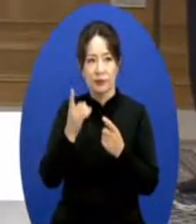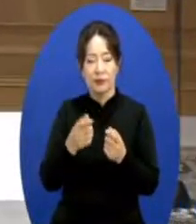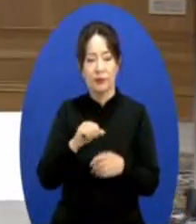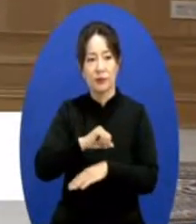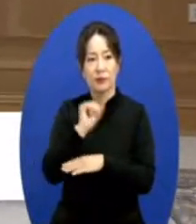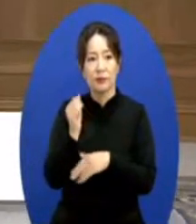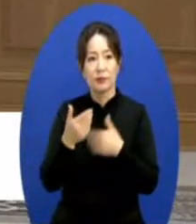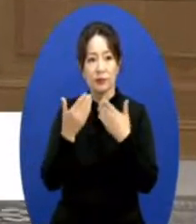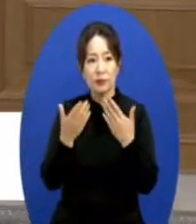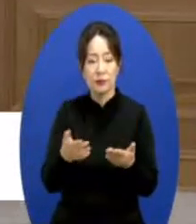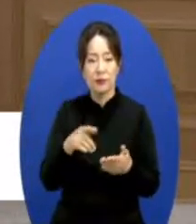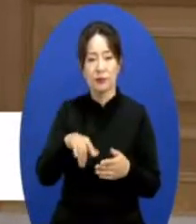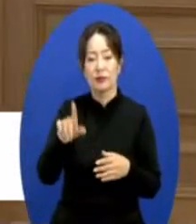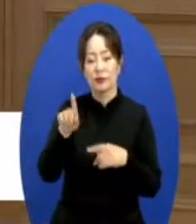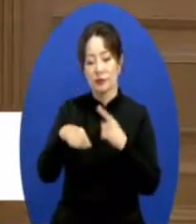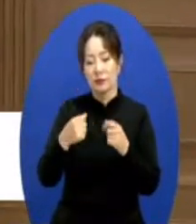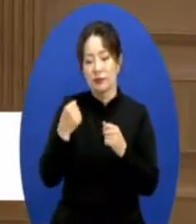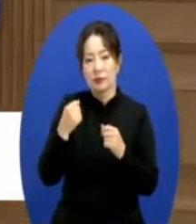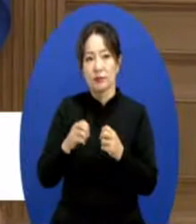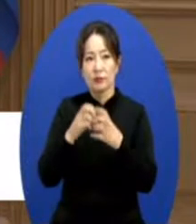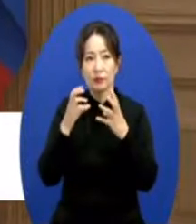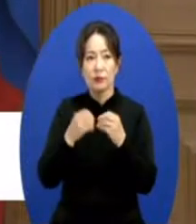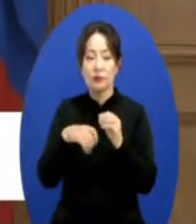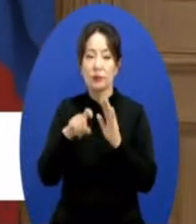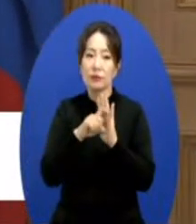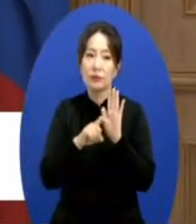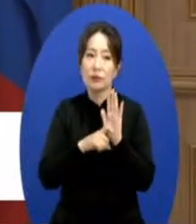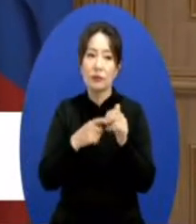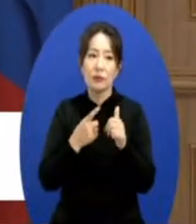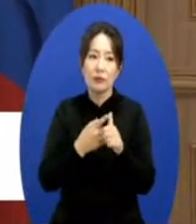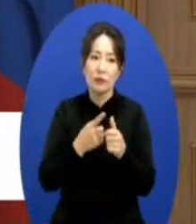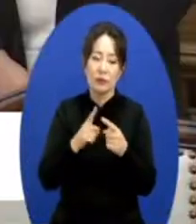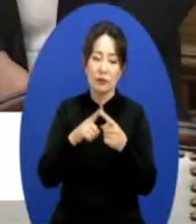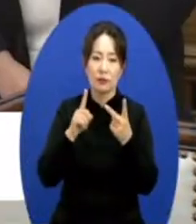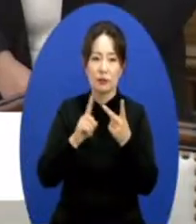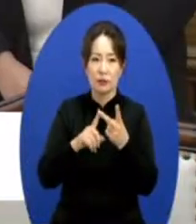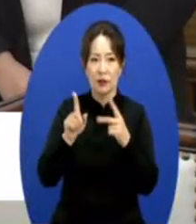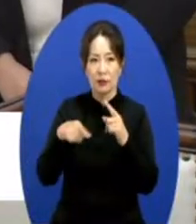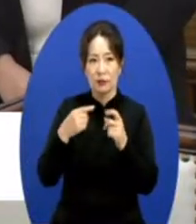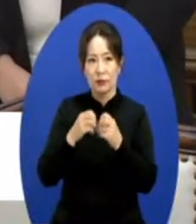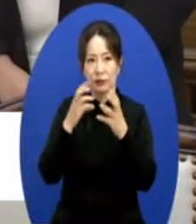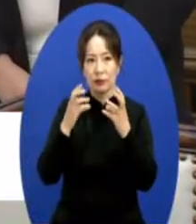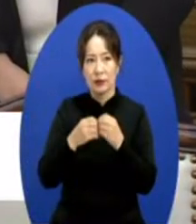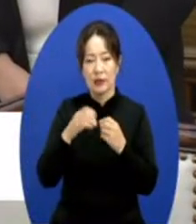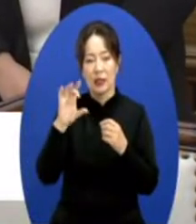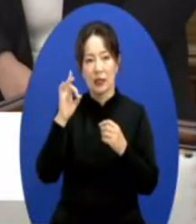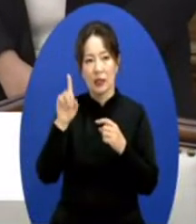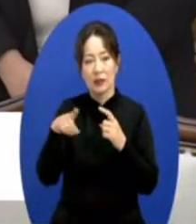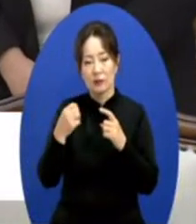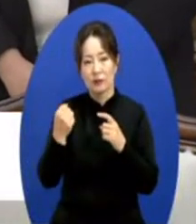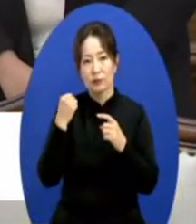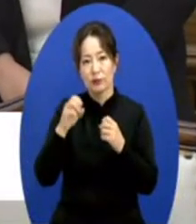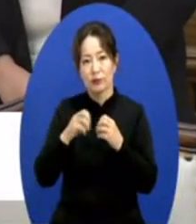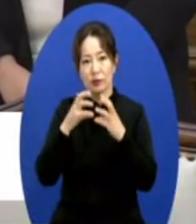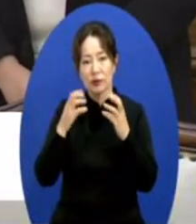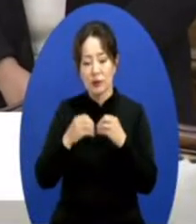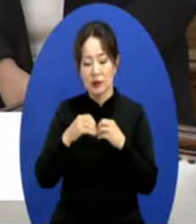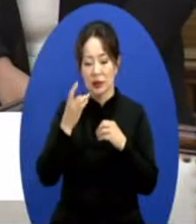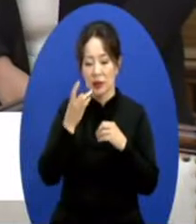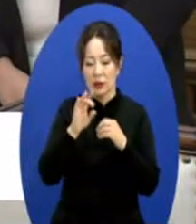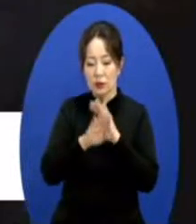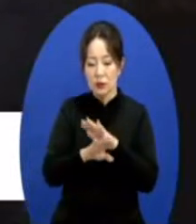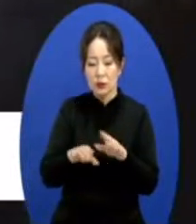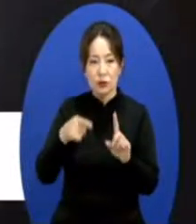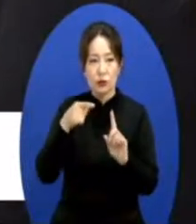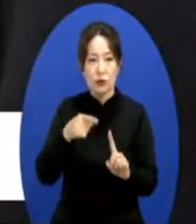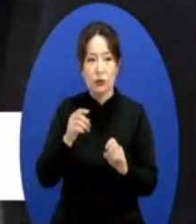урамшуулж байхаар тогтжээ. Энэ жил үндэсний шилдэг бүтээл бүхий хөтөлбөртэй телевиз, телевизийн үндэсний шилдэг бүтээл, радиогийн үндэсний шилдэг бүтээл, радиогийн